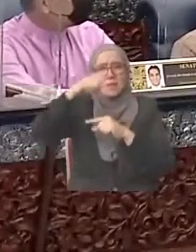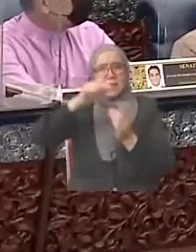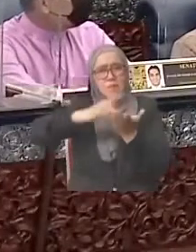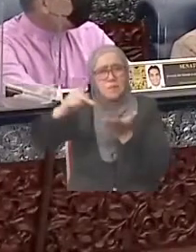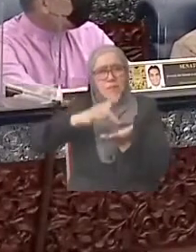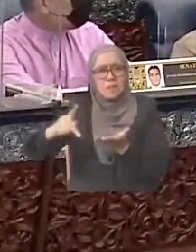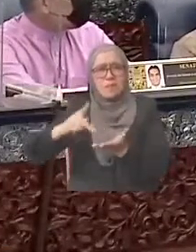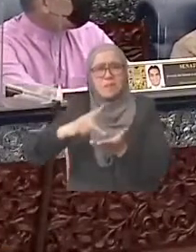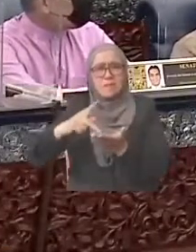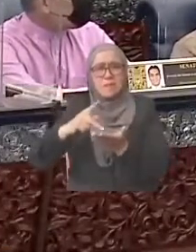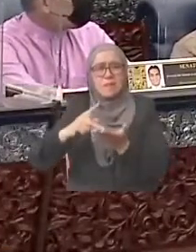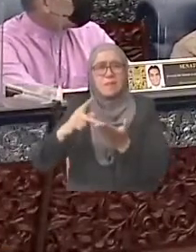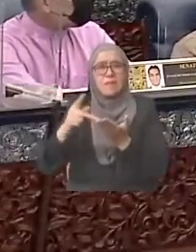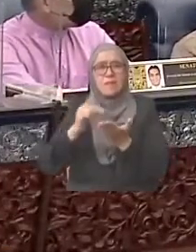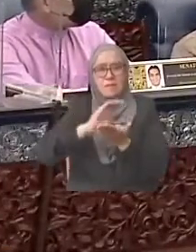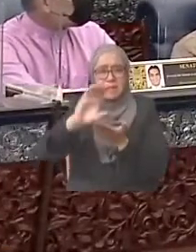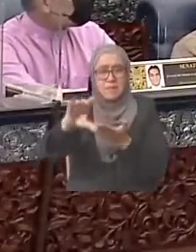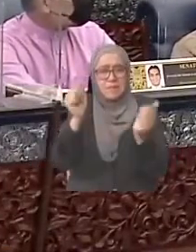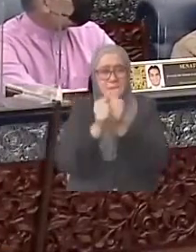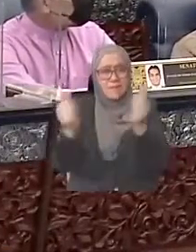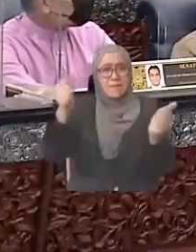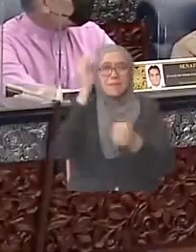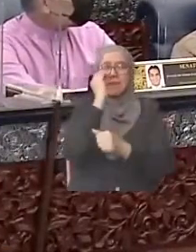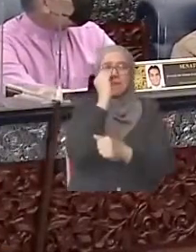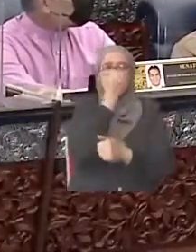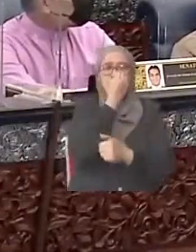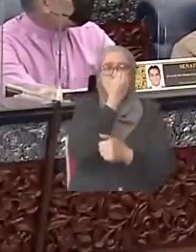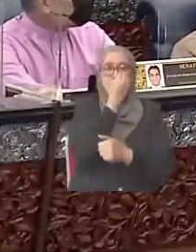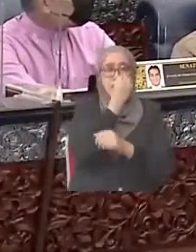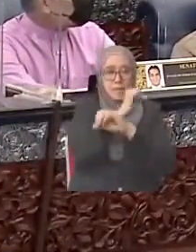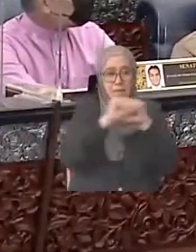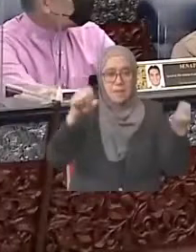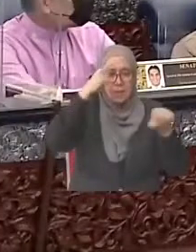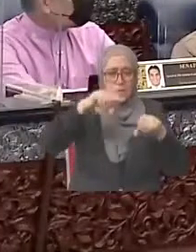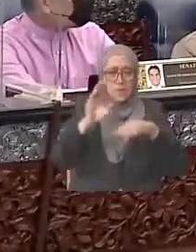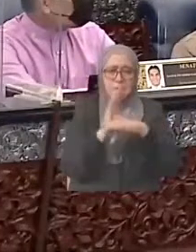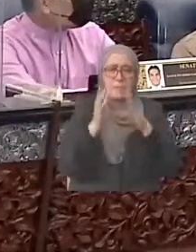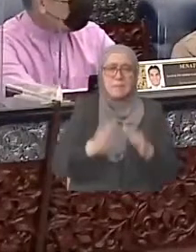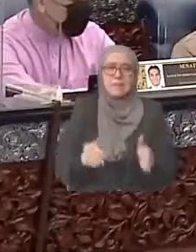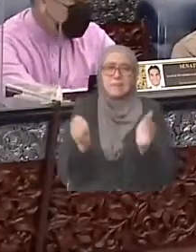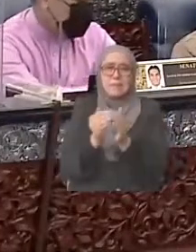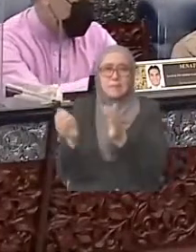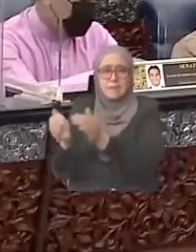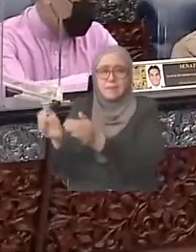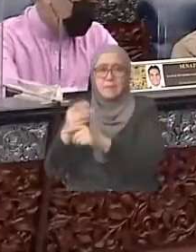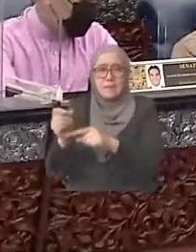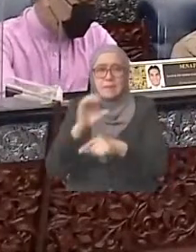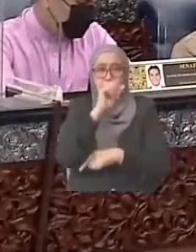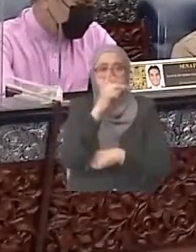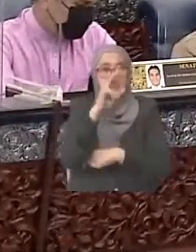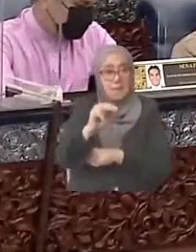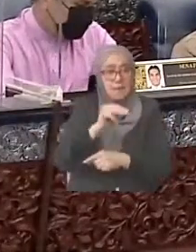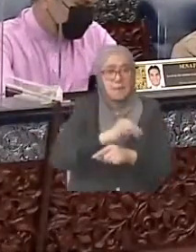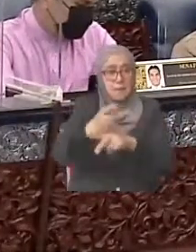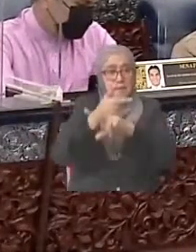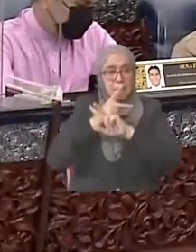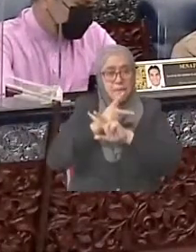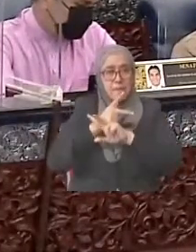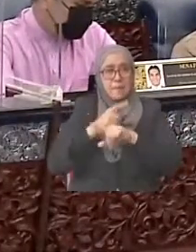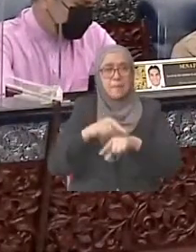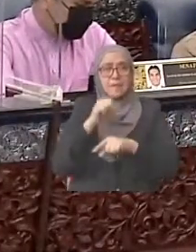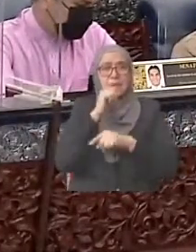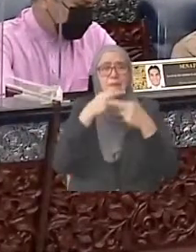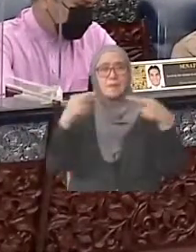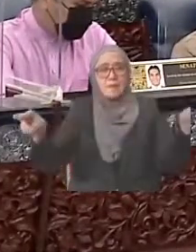terutamanya bagi membantu para penjaga kecil dengan itu skim pembiayaan informal dan mikro di bawah tekun